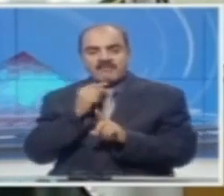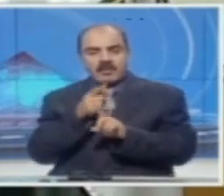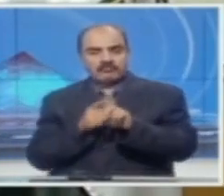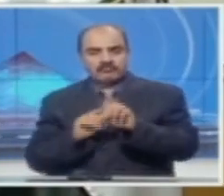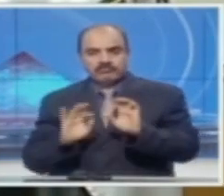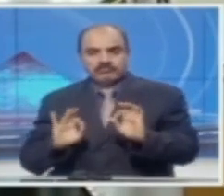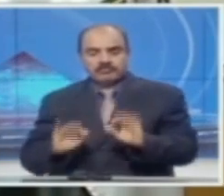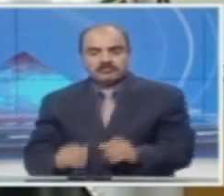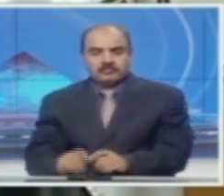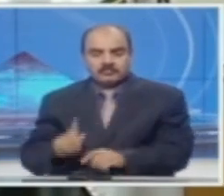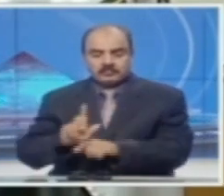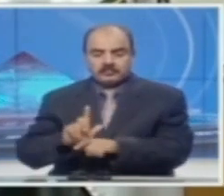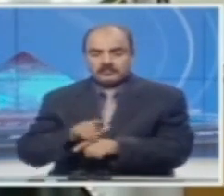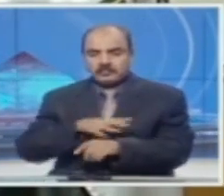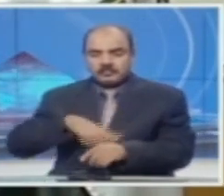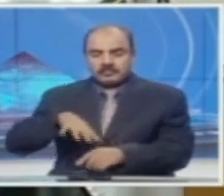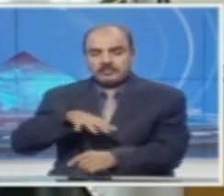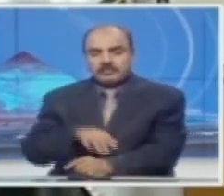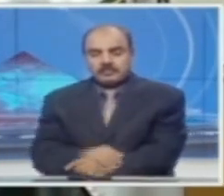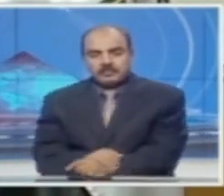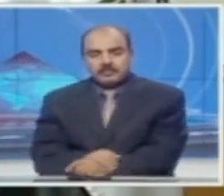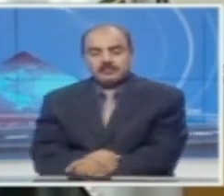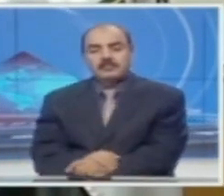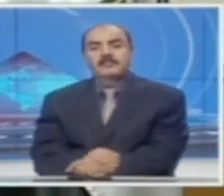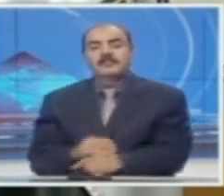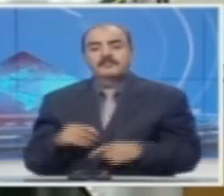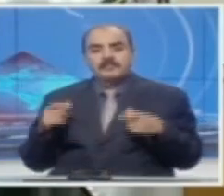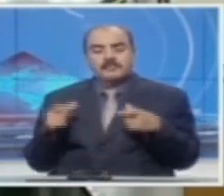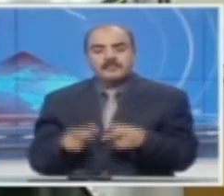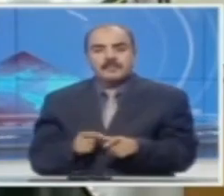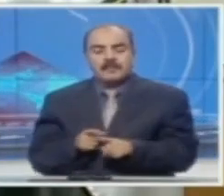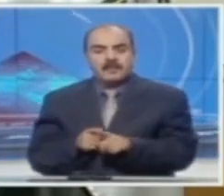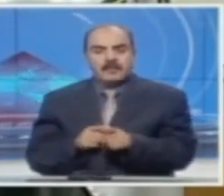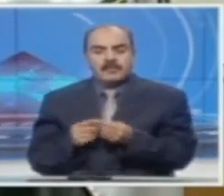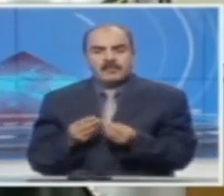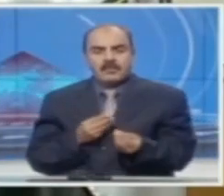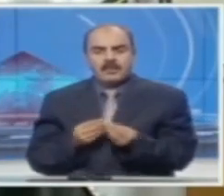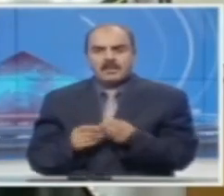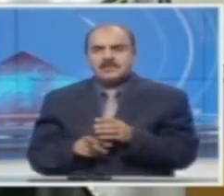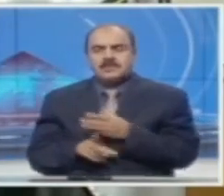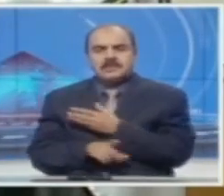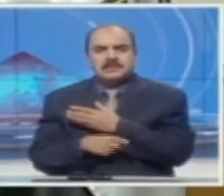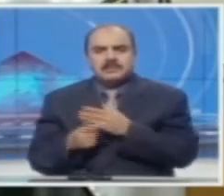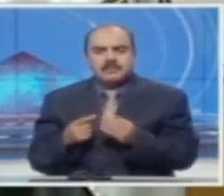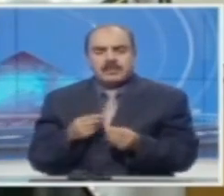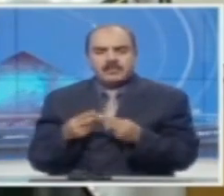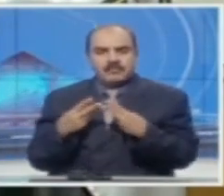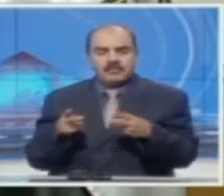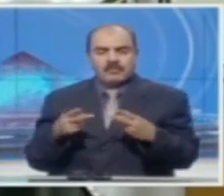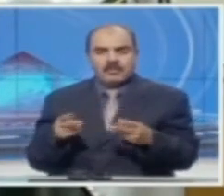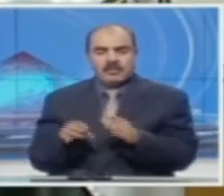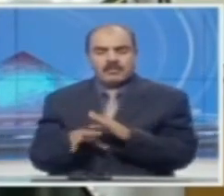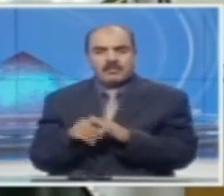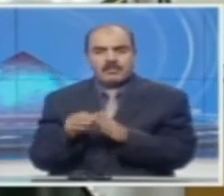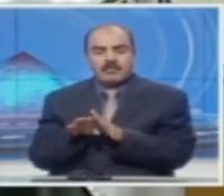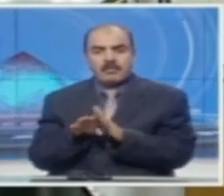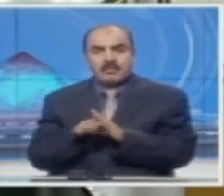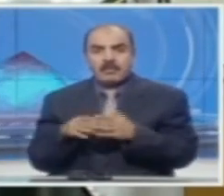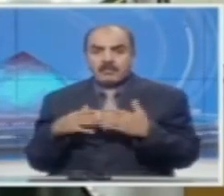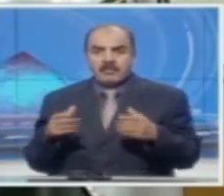مدبولي رئيس مجلس الوزراء. وخلال اجتماع مجلس الوزراء هذا الأسبوع تمت الموافقة على عدد